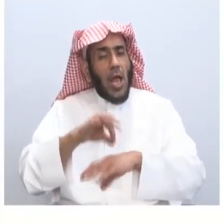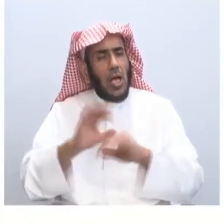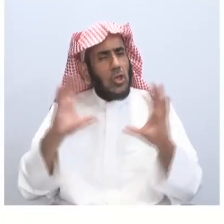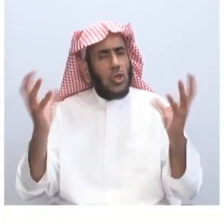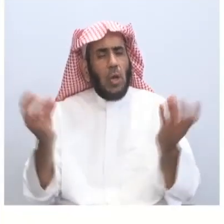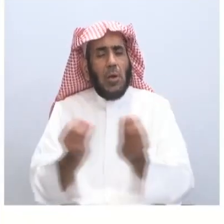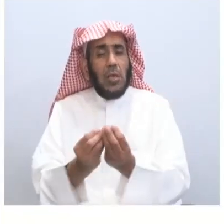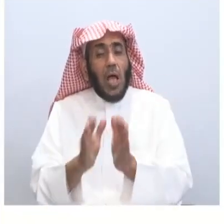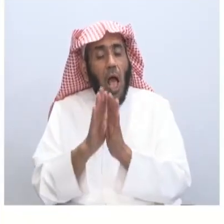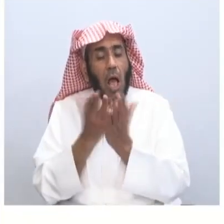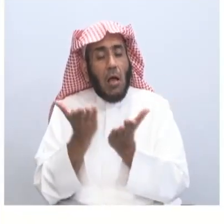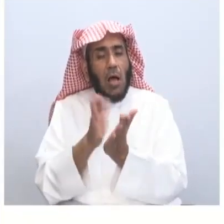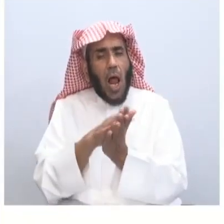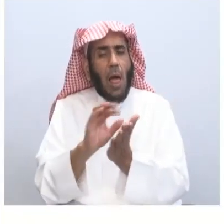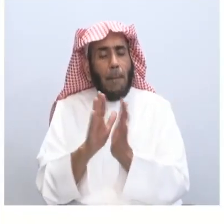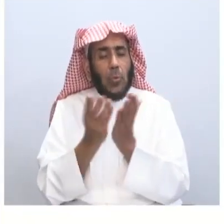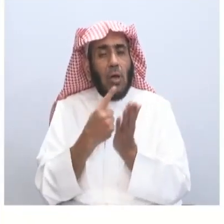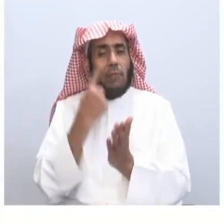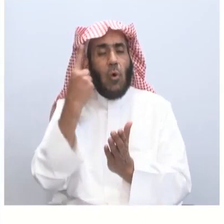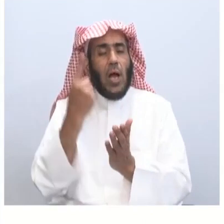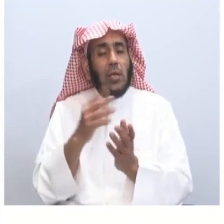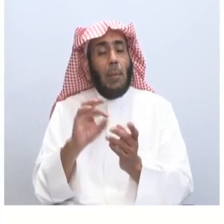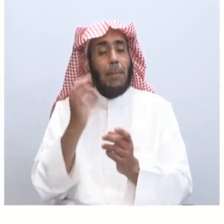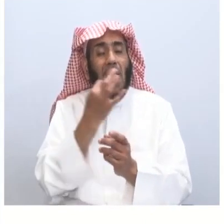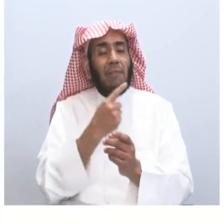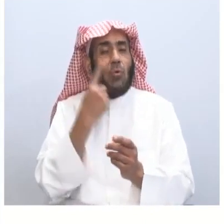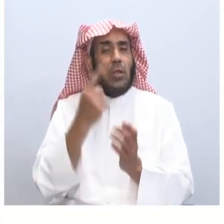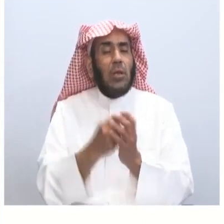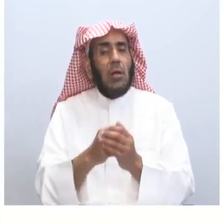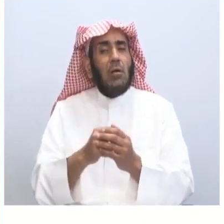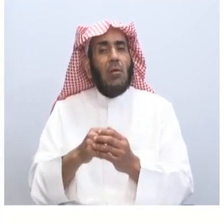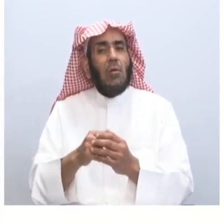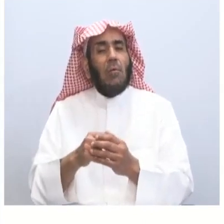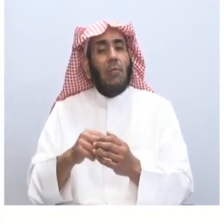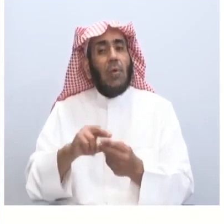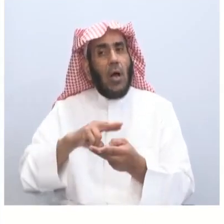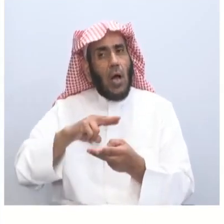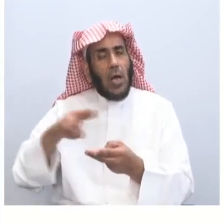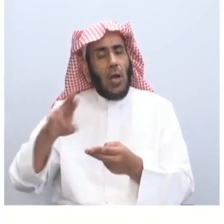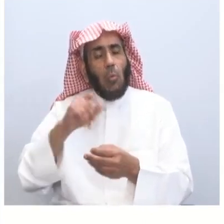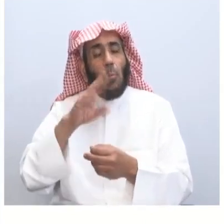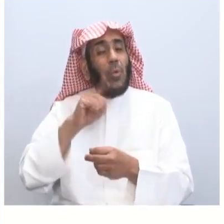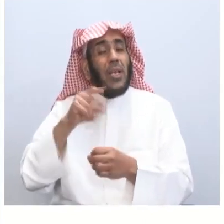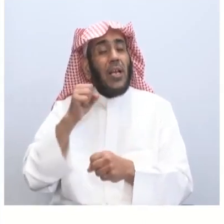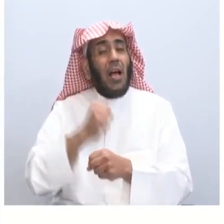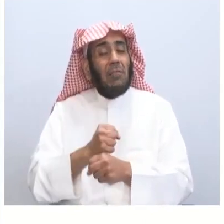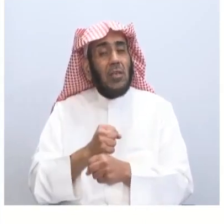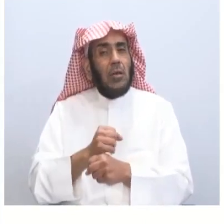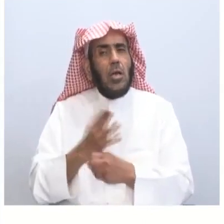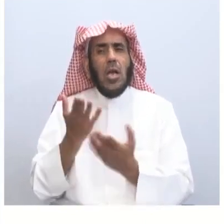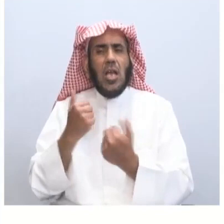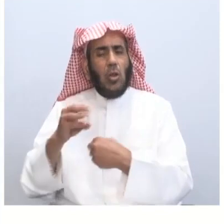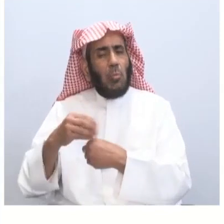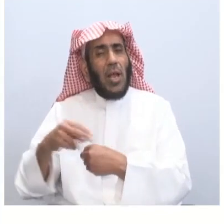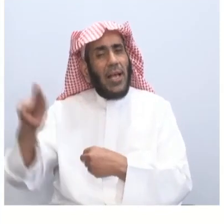على مصحف واحد بلفظ واحد فارسل الى ام المؤمنين حفصه يطلب